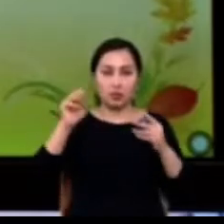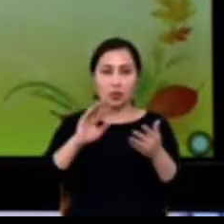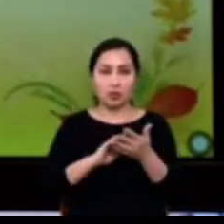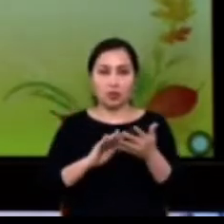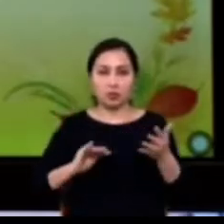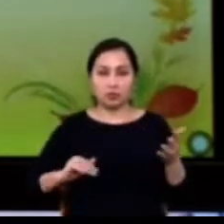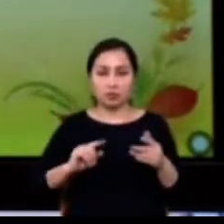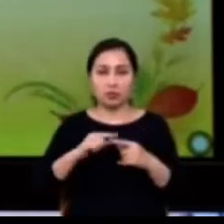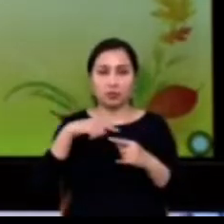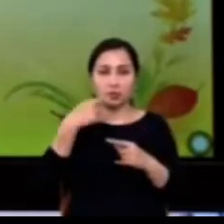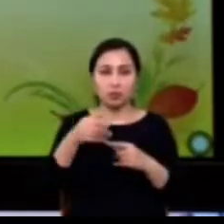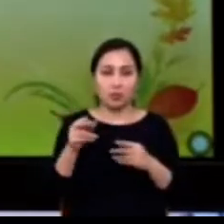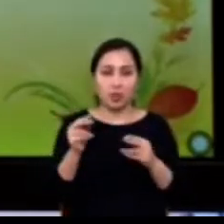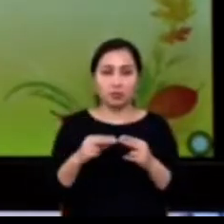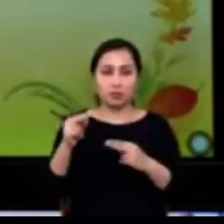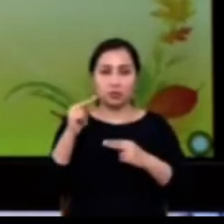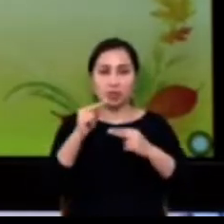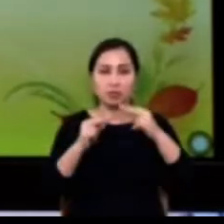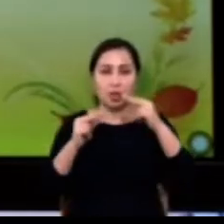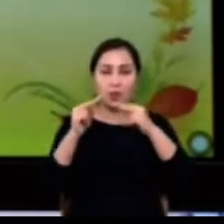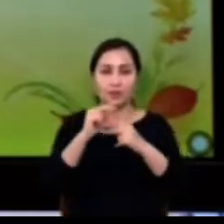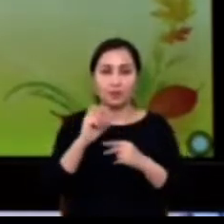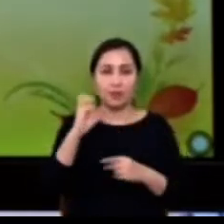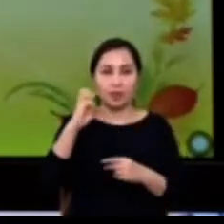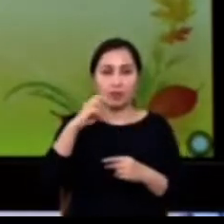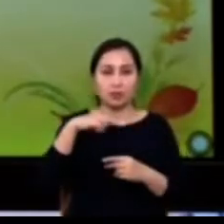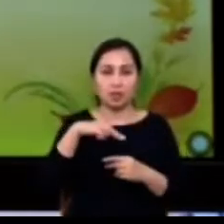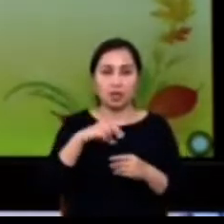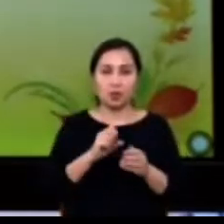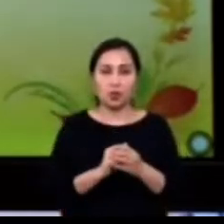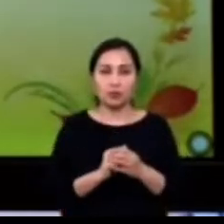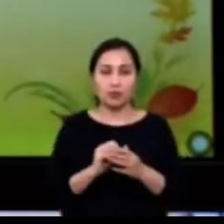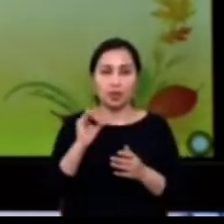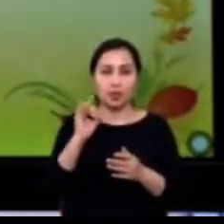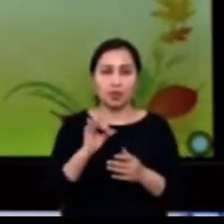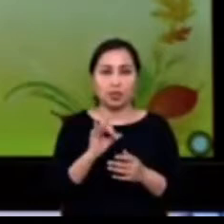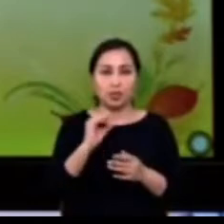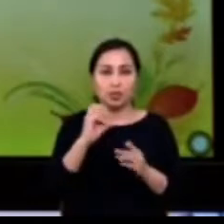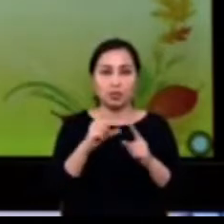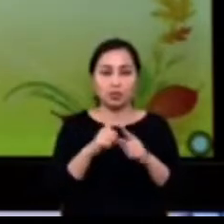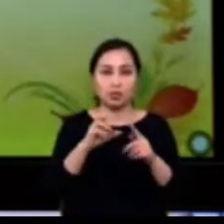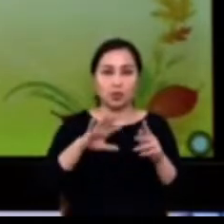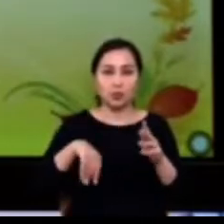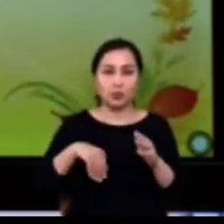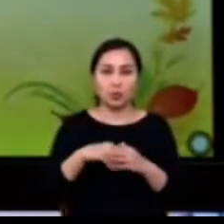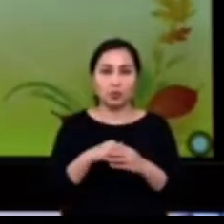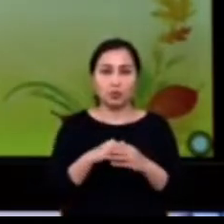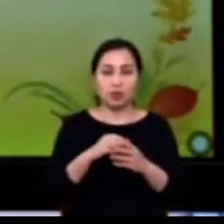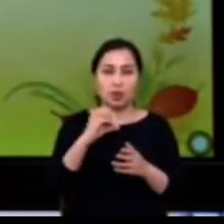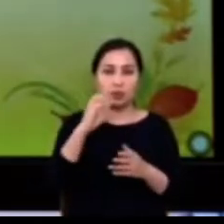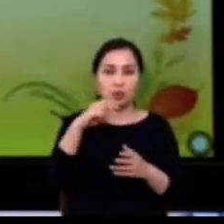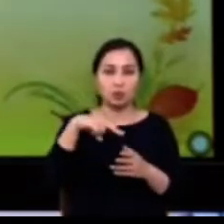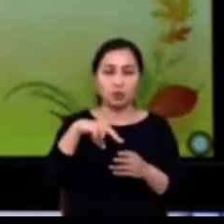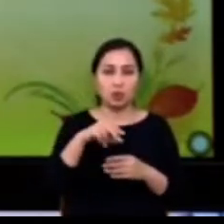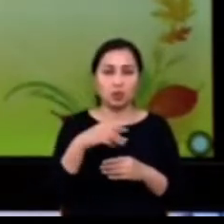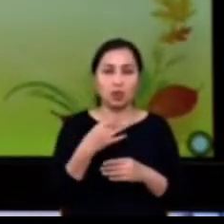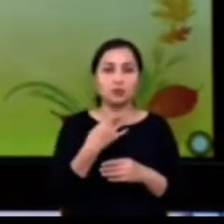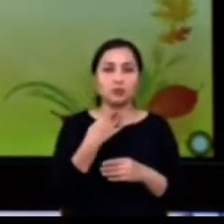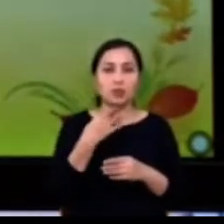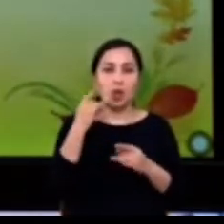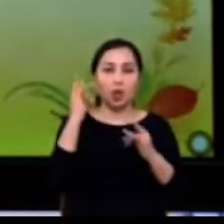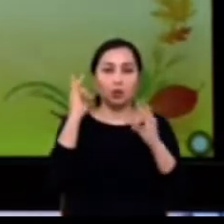следующая. Составление слогов и слов после слога